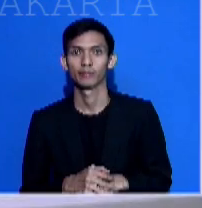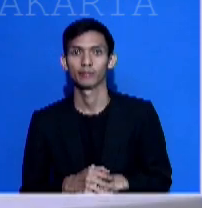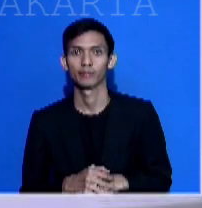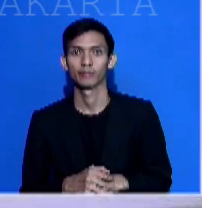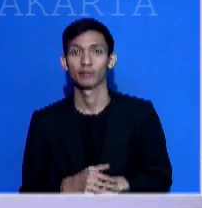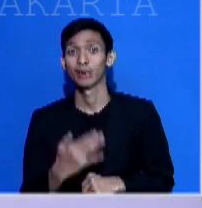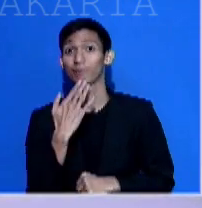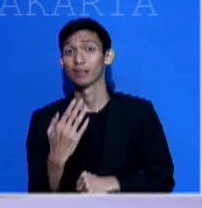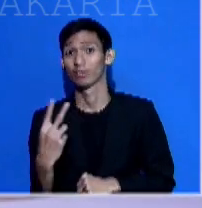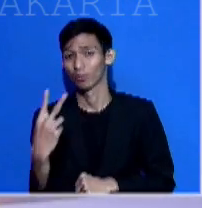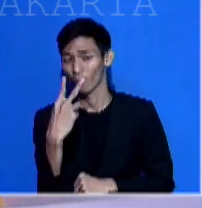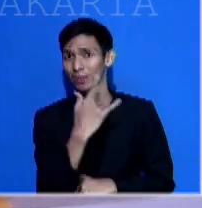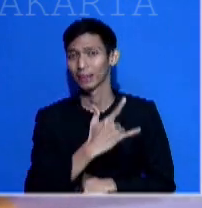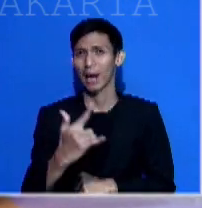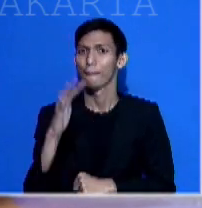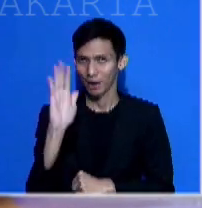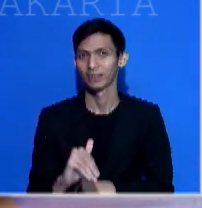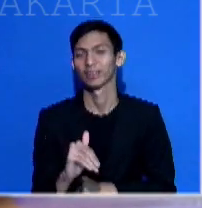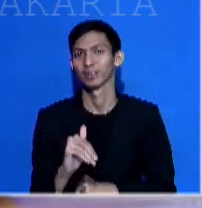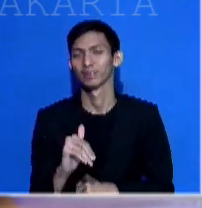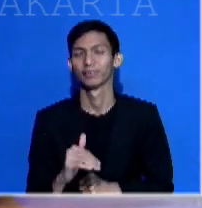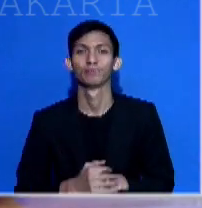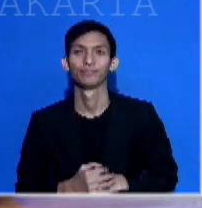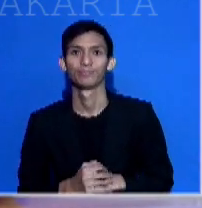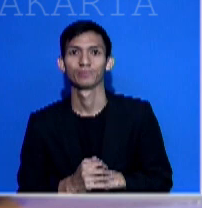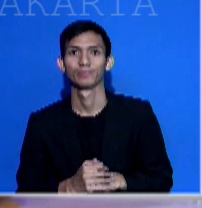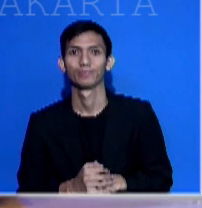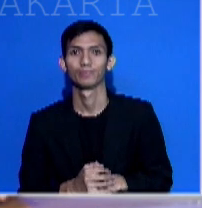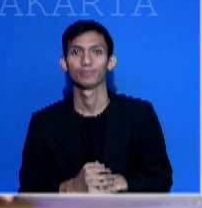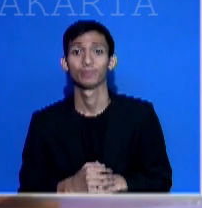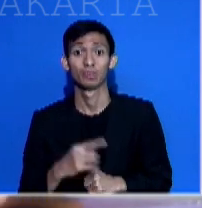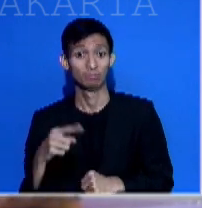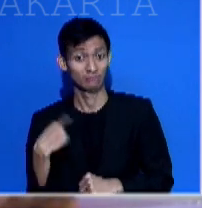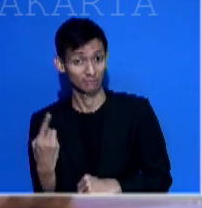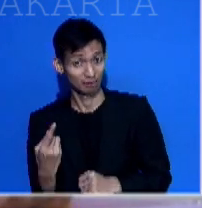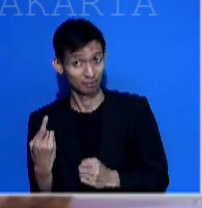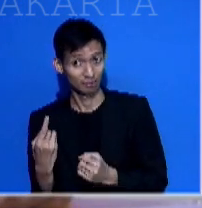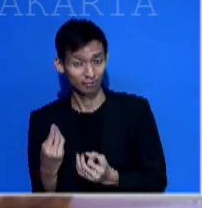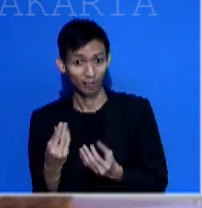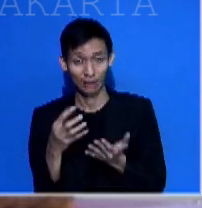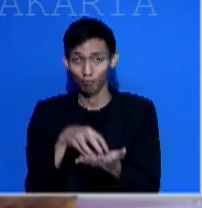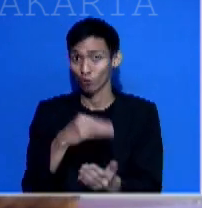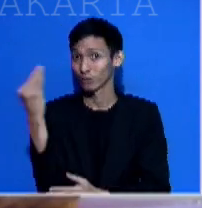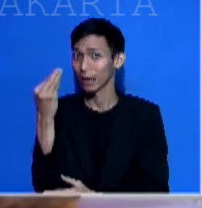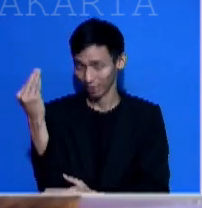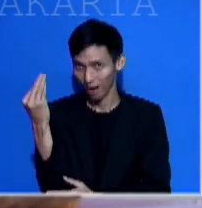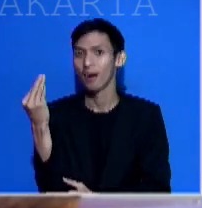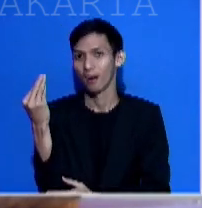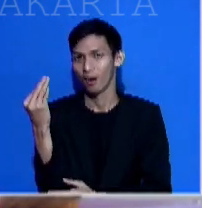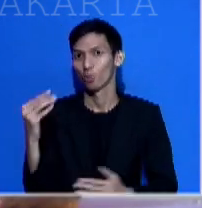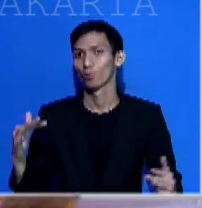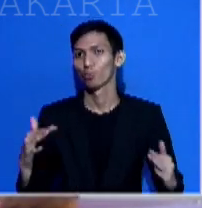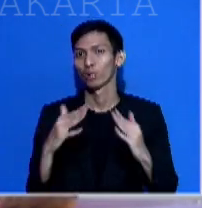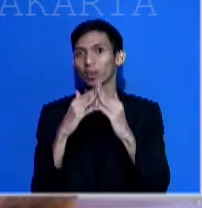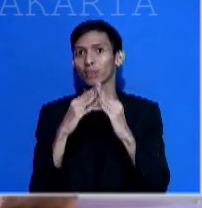Terima kasih saudara, Anda masih bersama kami di Jogja hari ini. Kini saatnya kami untuk menghadirkan informasi pariwisata. Saudara, Bukit Sikunir menjadi bagian